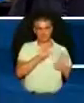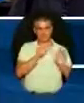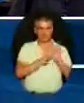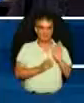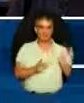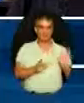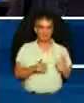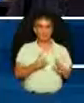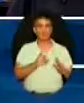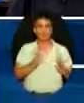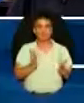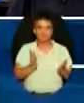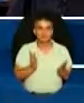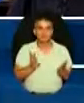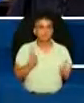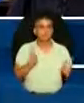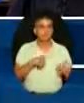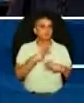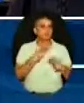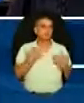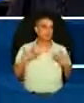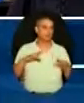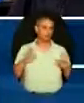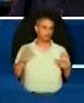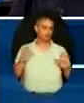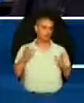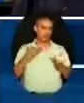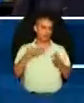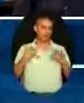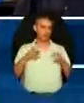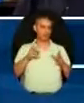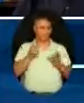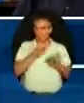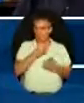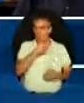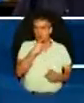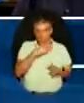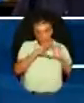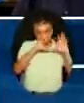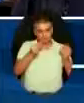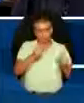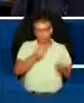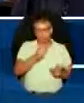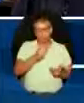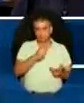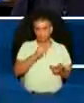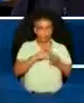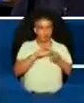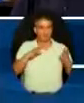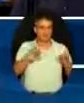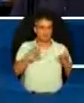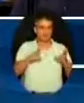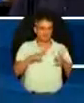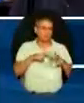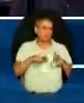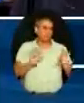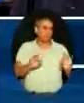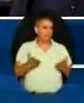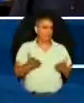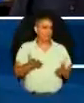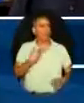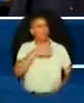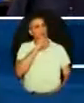לפרטים, הנקודה היא כזו, אי אפשר להתחמק מן העובדה שהדברים שהוא אומר, בסך הכל הכללי, הם לא דברים שמנותקים מן המציאות הפוליטית. בוא